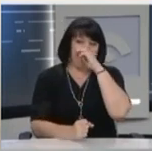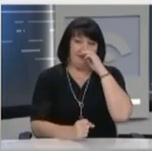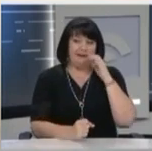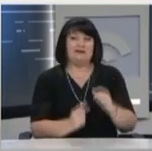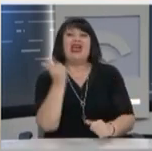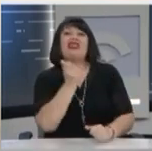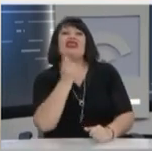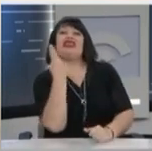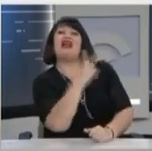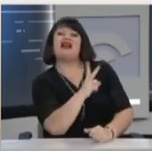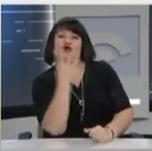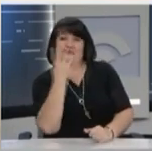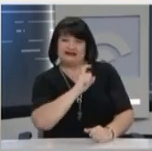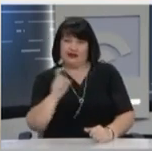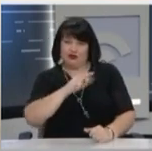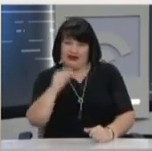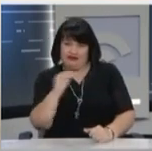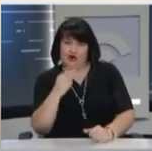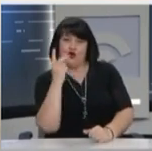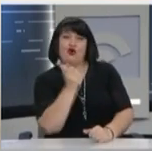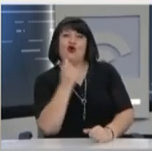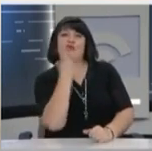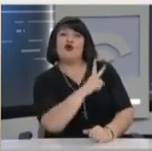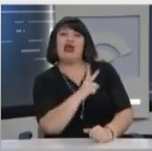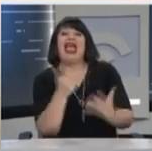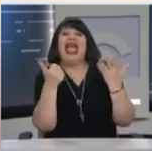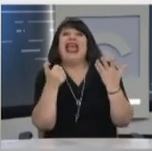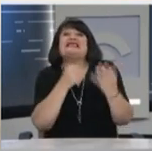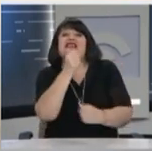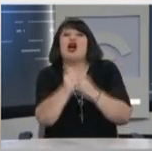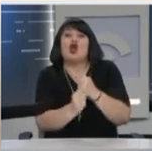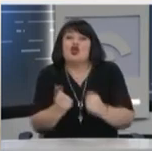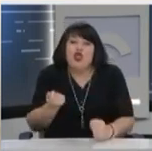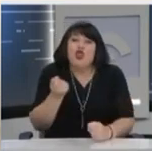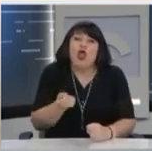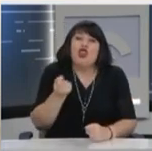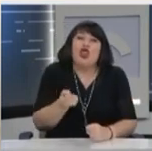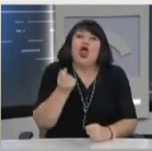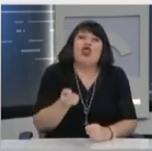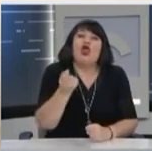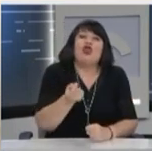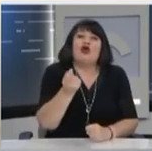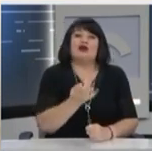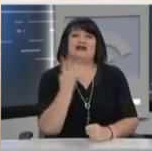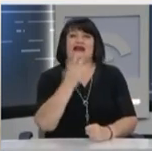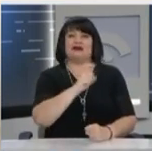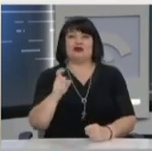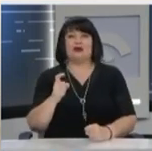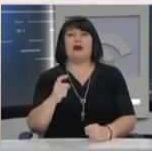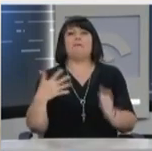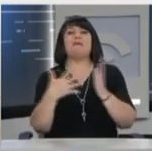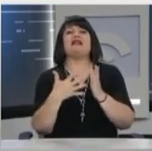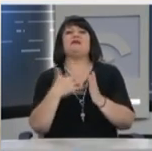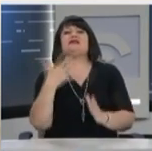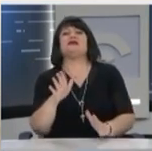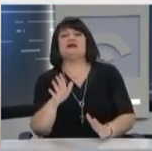δάνειο του κόμματός σας 4 εκατομμυρίων ευρώ από πληρωμή σε 60 χρόνια. 4 εκατομμύρια ευρώ δάνειο, 5.500